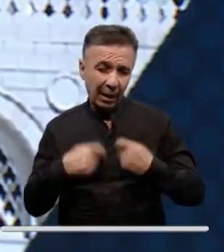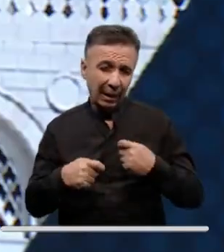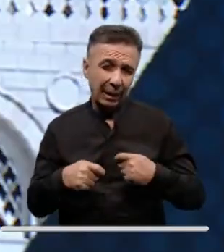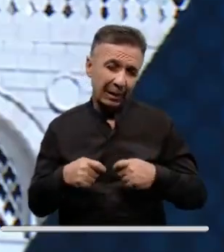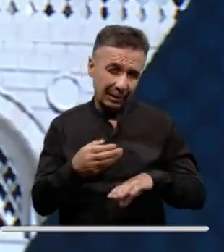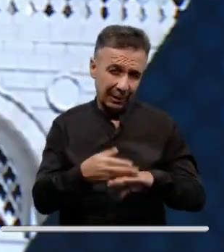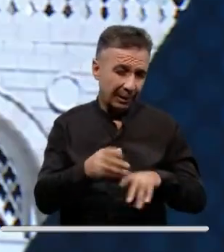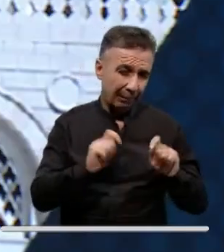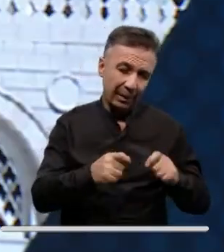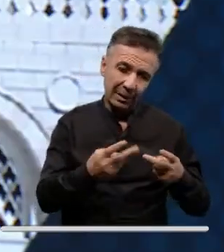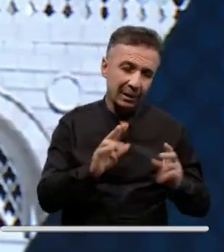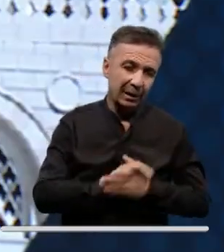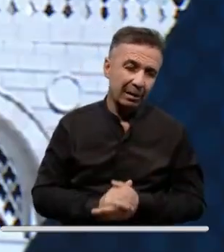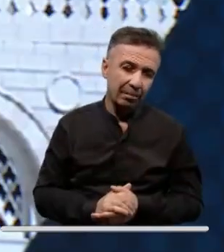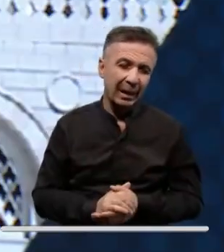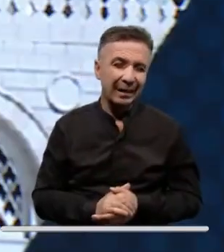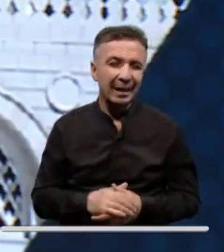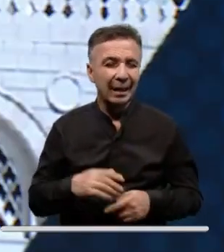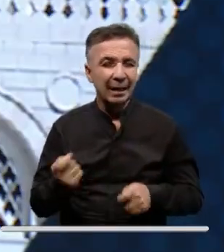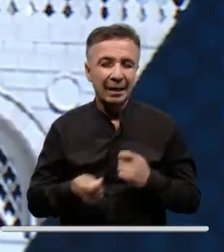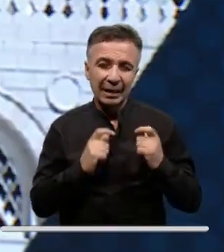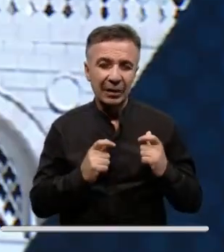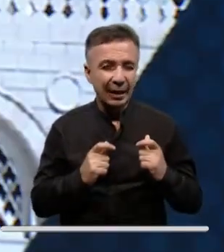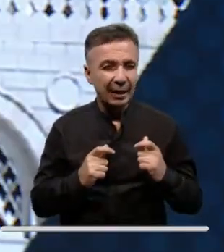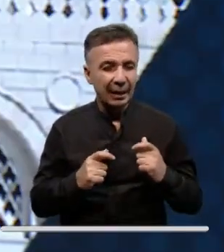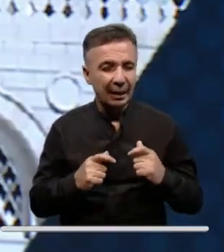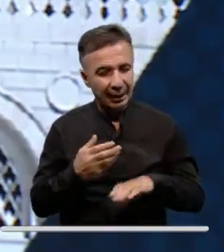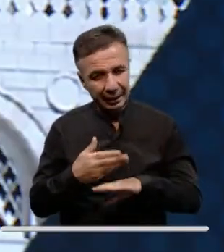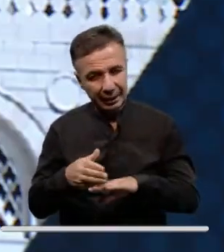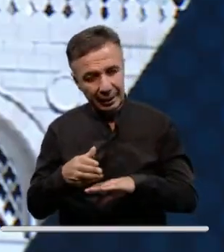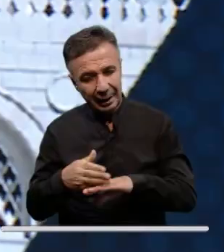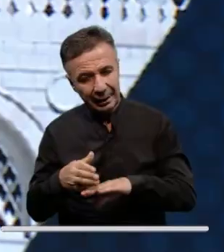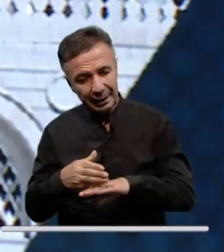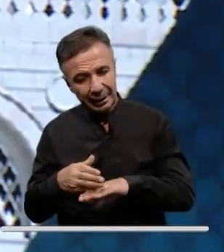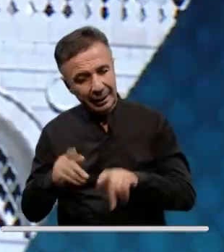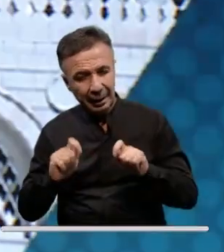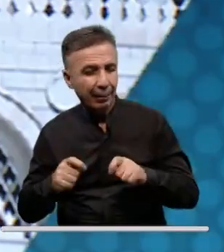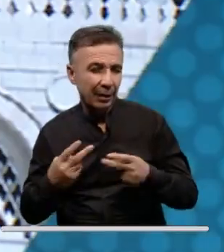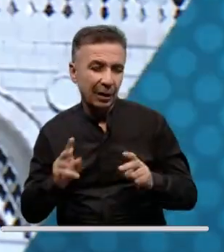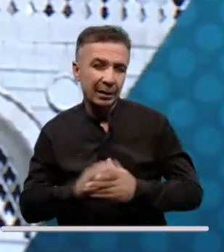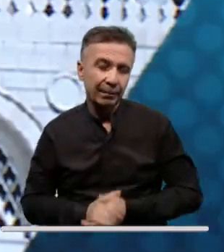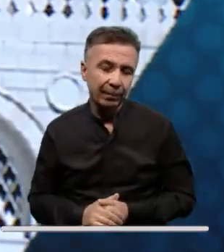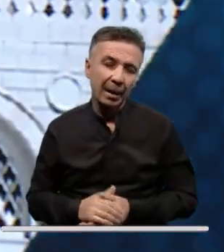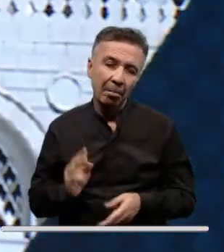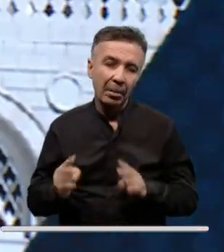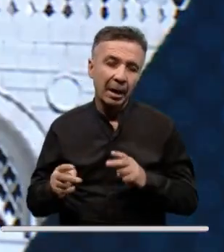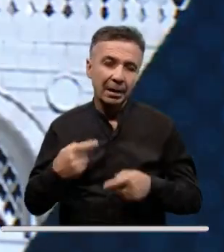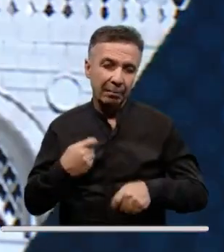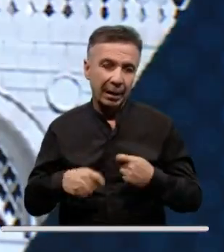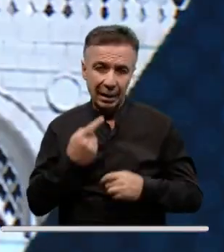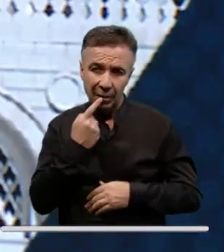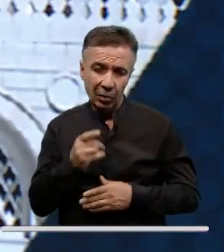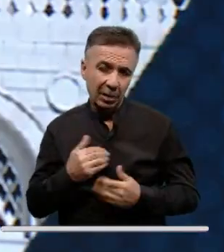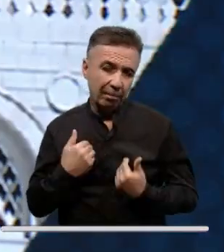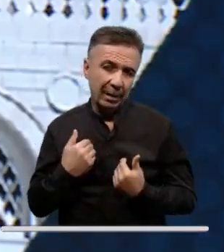Ancak direkt üye iş yeriyle bu işlemi yapmak ise caiz fakat bazı bankalar şunu söylüyor Ben